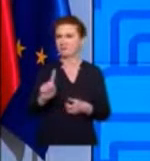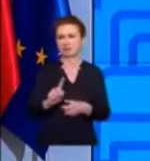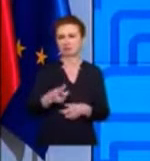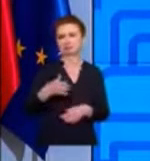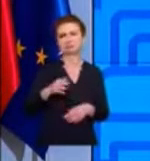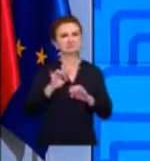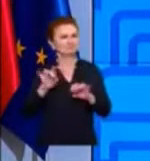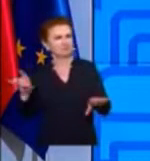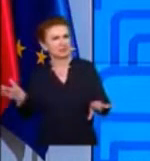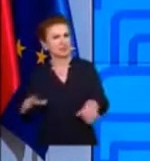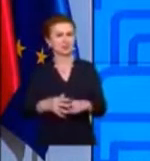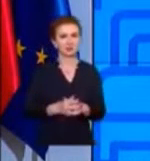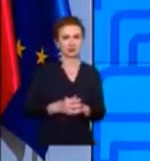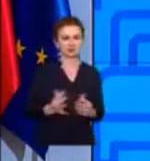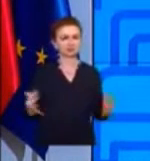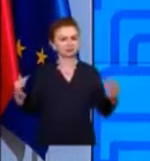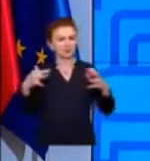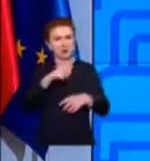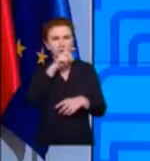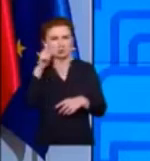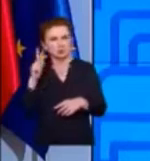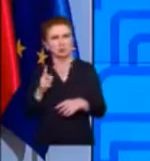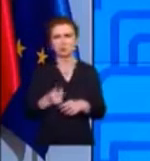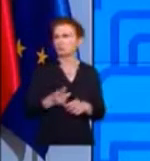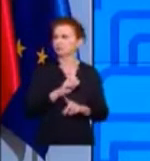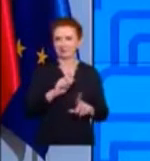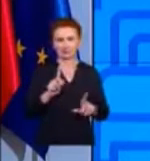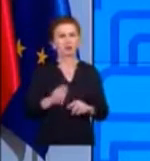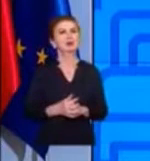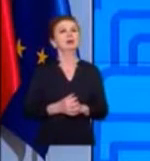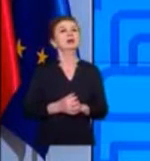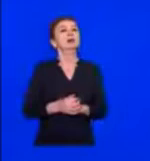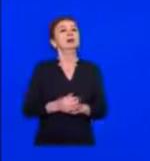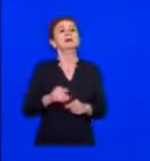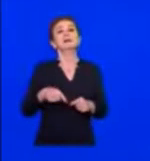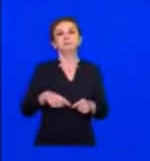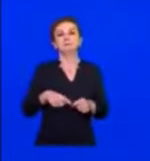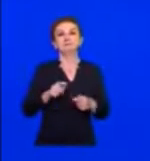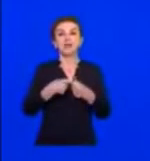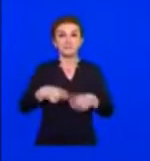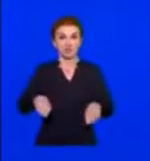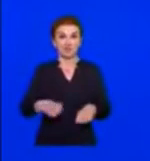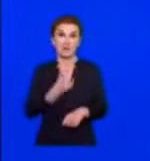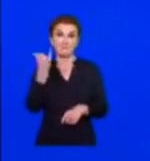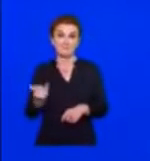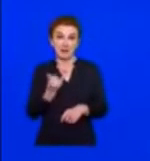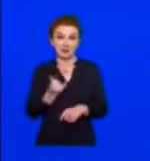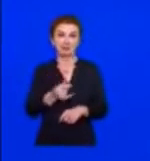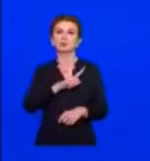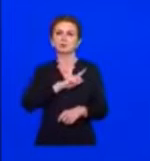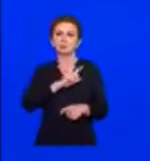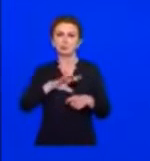perspektywę większego rygoru, większego obostrzenia na przerwę majową, a po przerwie majowej hotele,